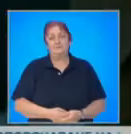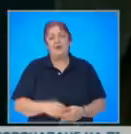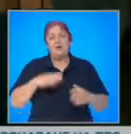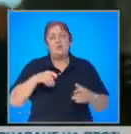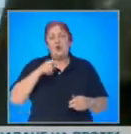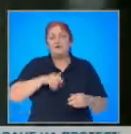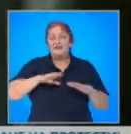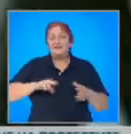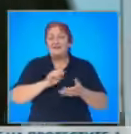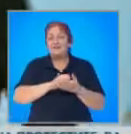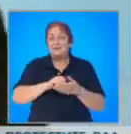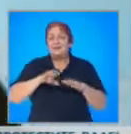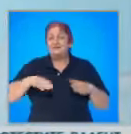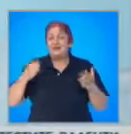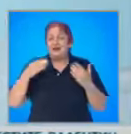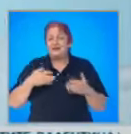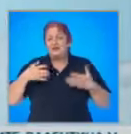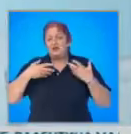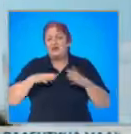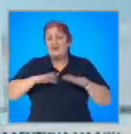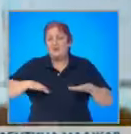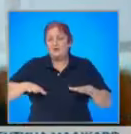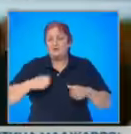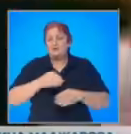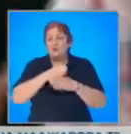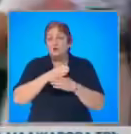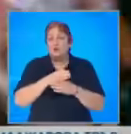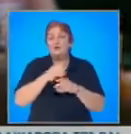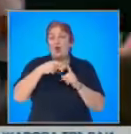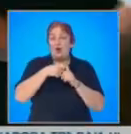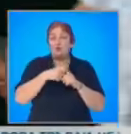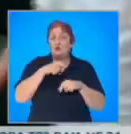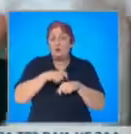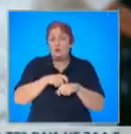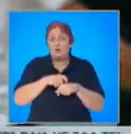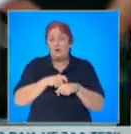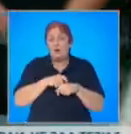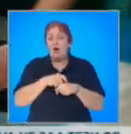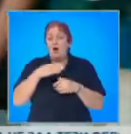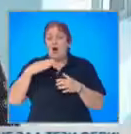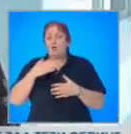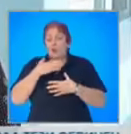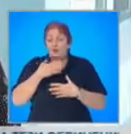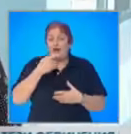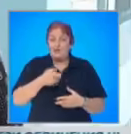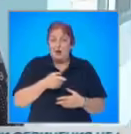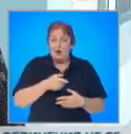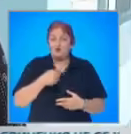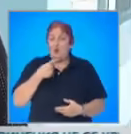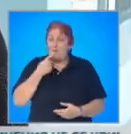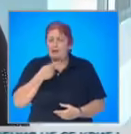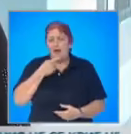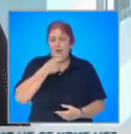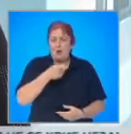Много от тези деца са записани в детска градина Щастливо детство с помощта на Кочо Димитров. Благодарено на Кочо. Питах на него,